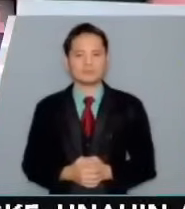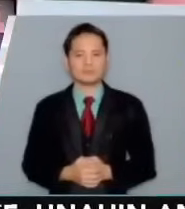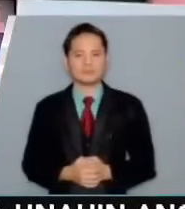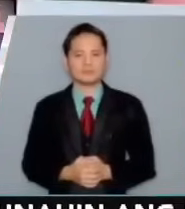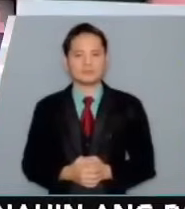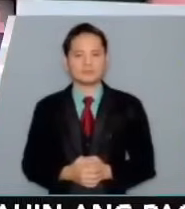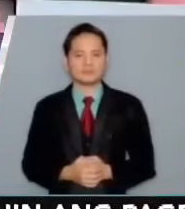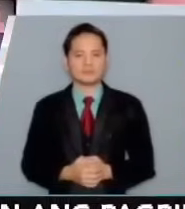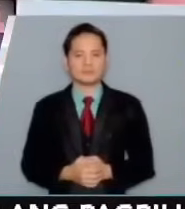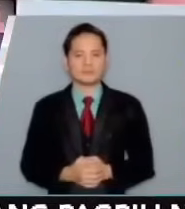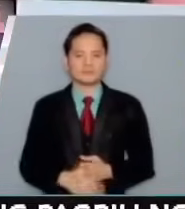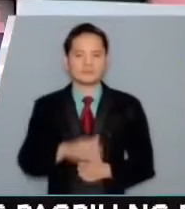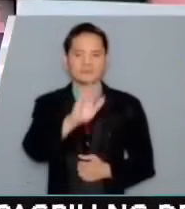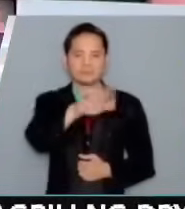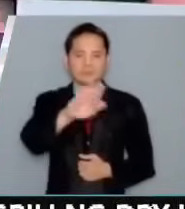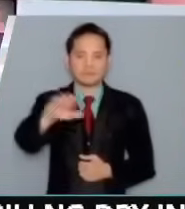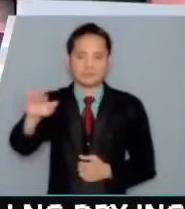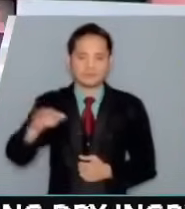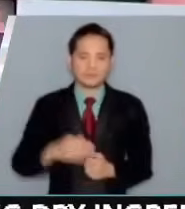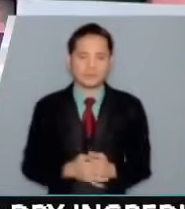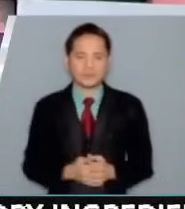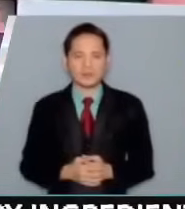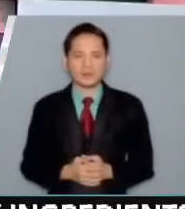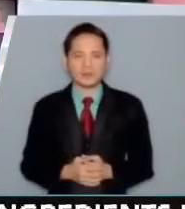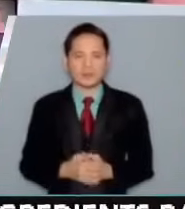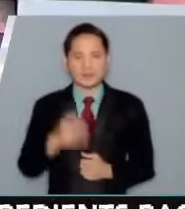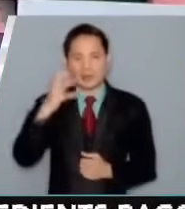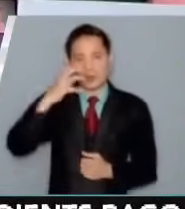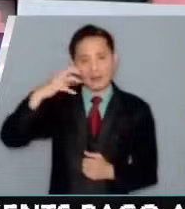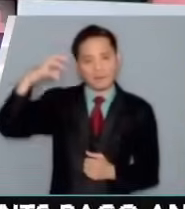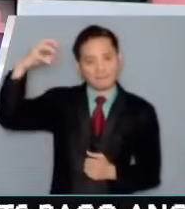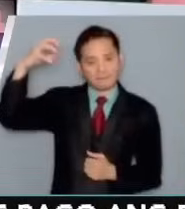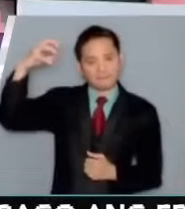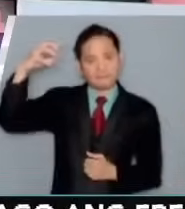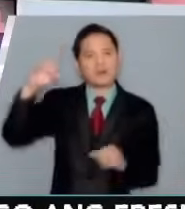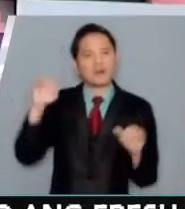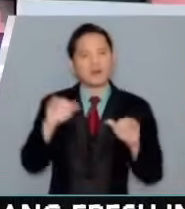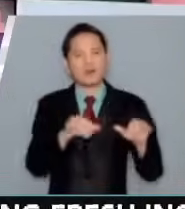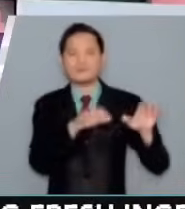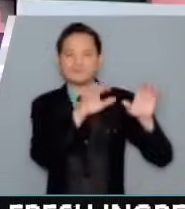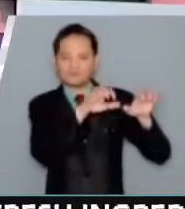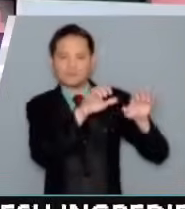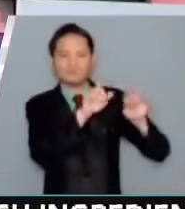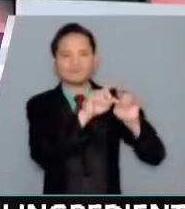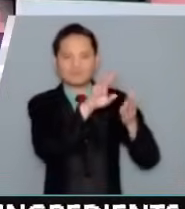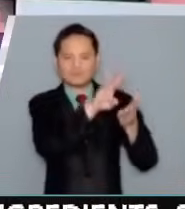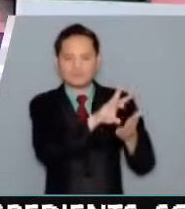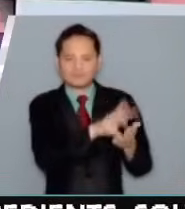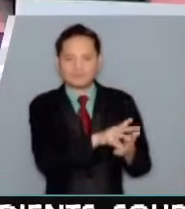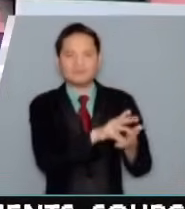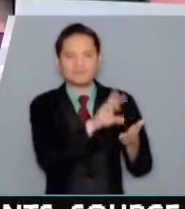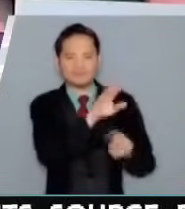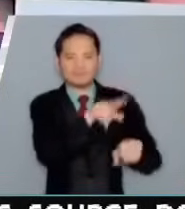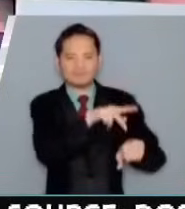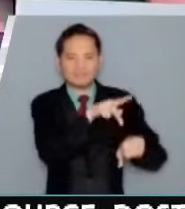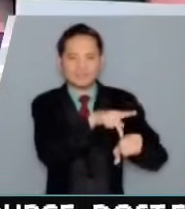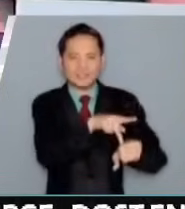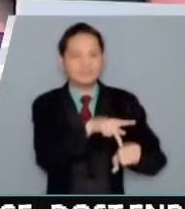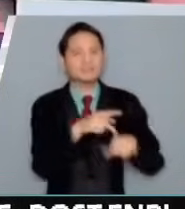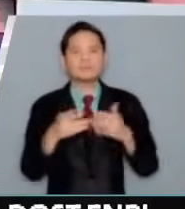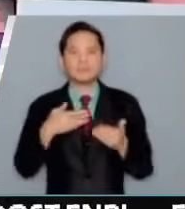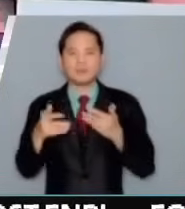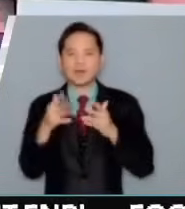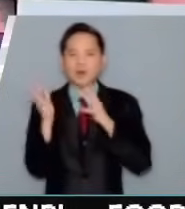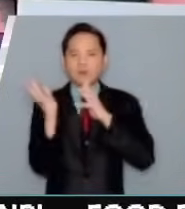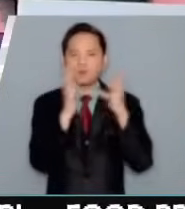Mga kapuso, kung hindi man magiging maaraw, posible pa rin ang pag-uulan sa iba't ibang bahagi ng bansa kahit na walang bagyo. Ayon sa